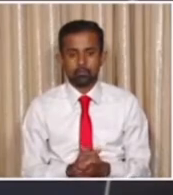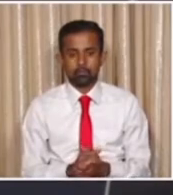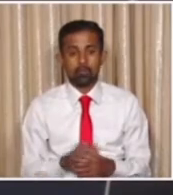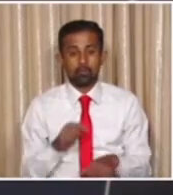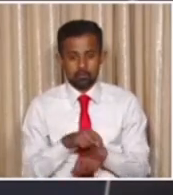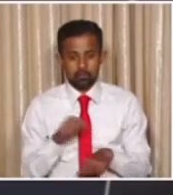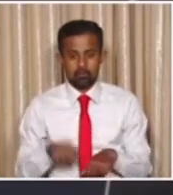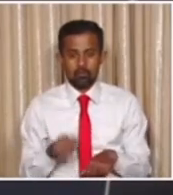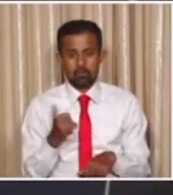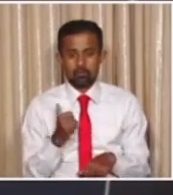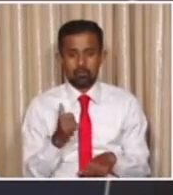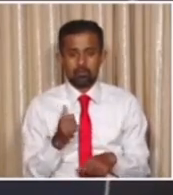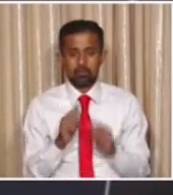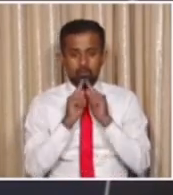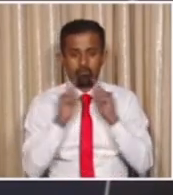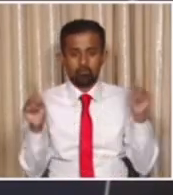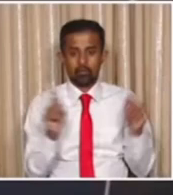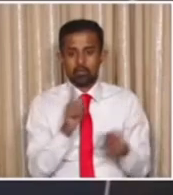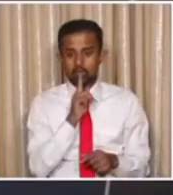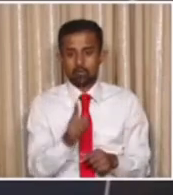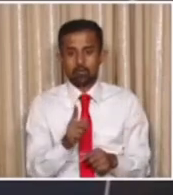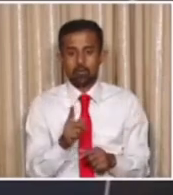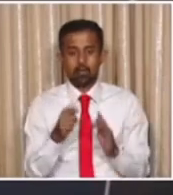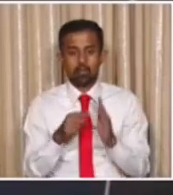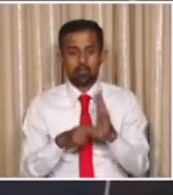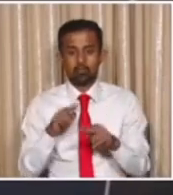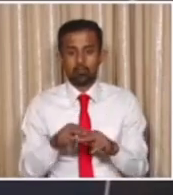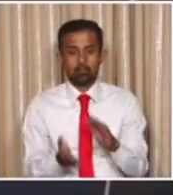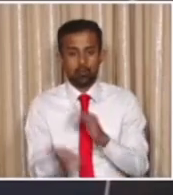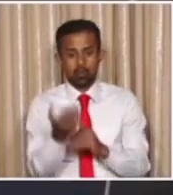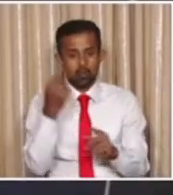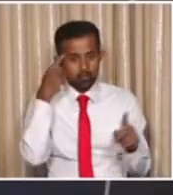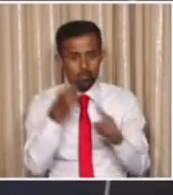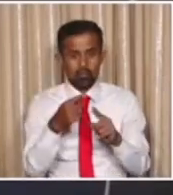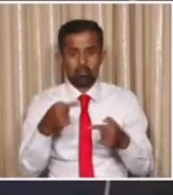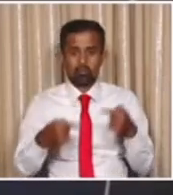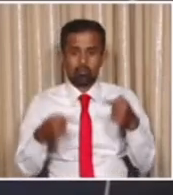දැන් සමහර ඒ ප්‍රකාශ වලින් කියන්නේ IMF එක යාම සම්බන්ධයෙන් තර්ක